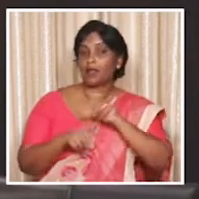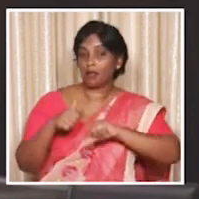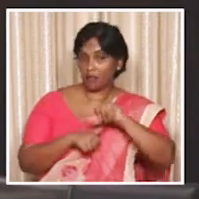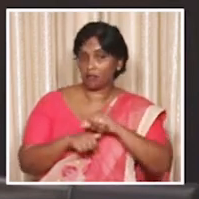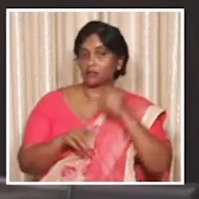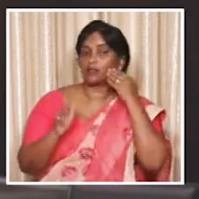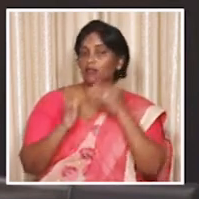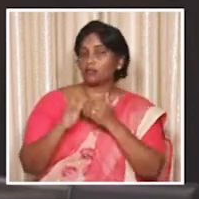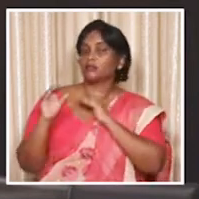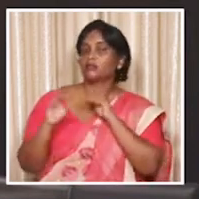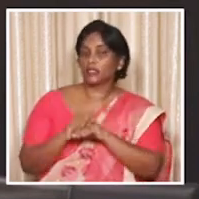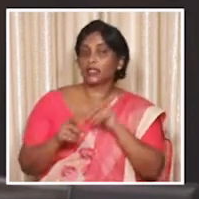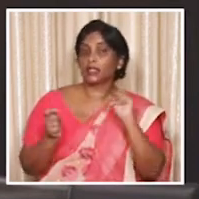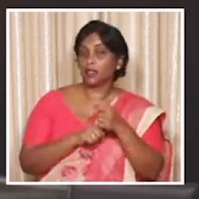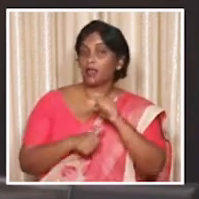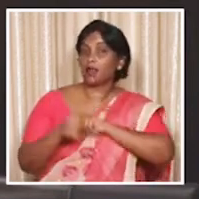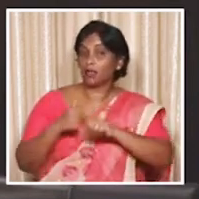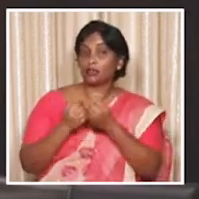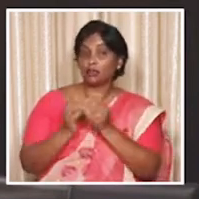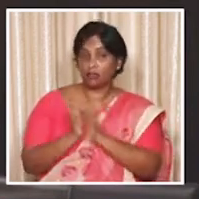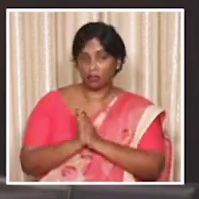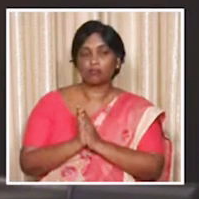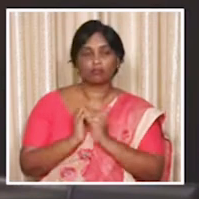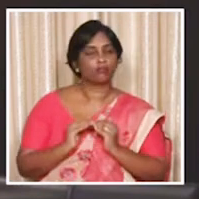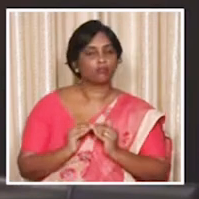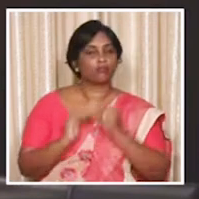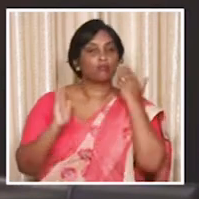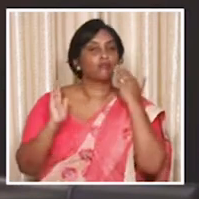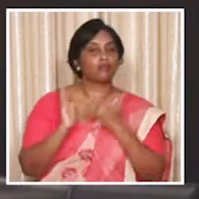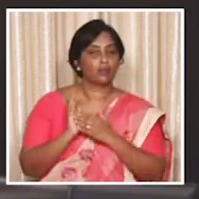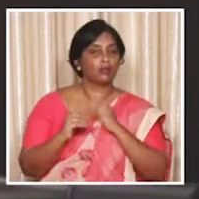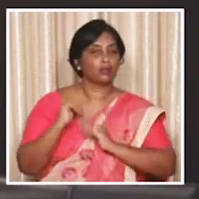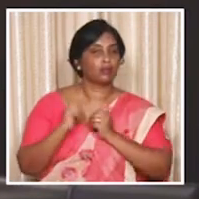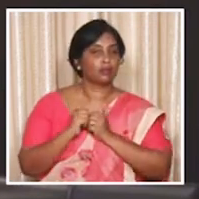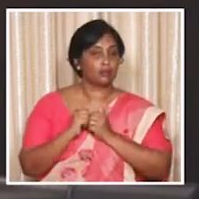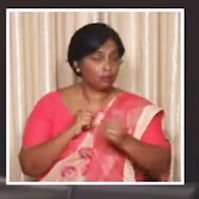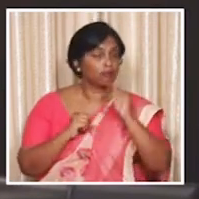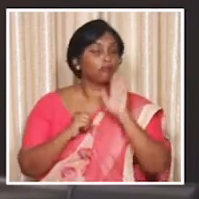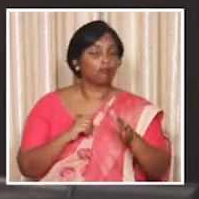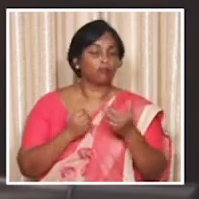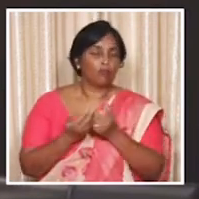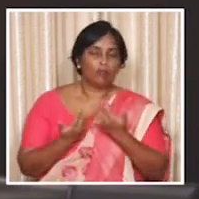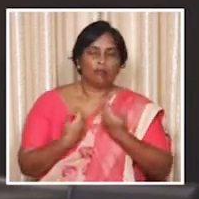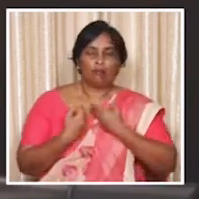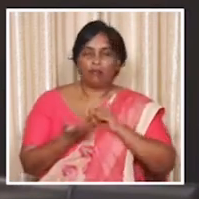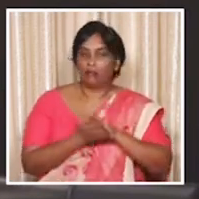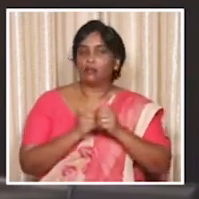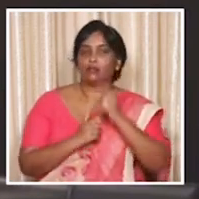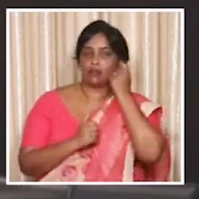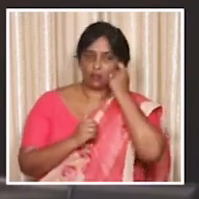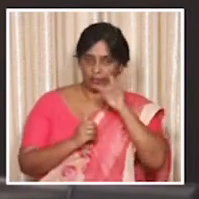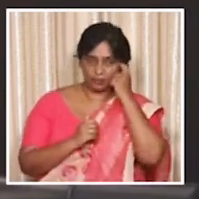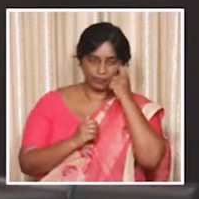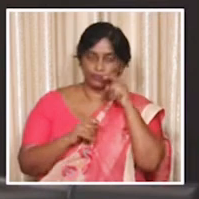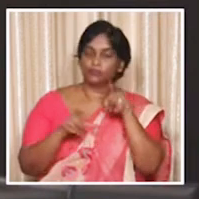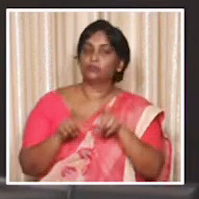මේ සඳහා මැදිහත් වෙලා ක්‍රිකට් ආයතනය තමන් ප්‍රොඇක්ටිව්ලි ඉස්සරහට ඇවිල්ලා මේ සම්බන්ධයෙන් ක්‍රියාත්මක කළ විය යුතුයි කියන එක තමයි අදහස බවට පත් වුණේ.